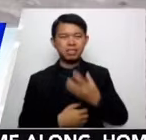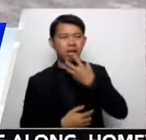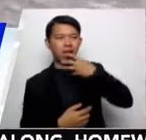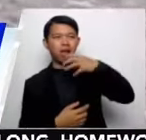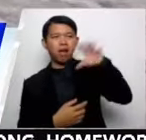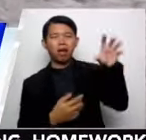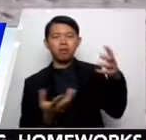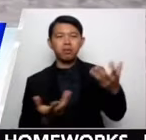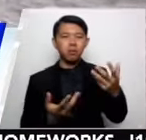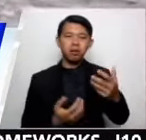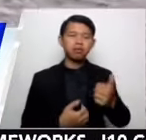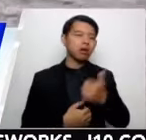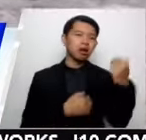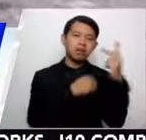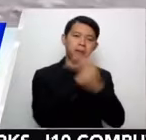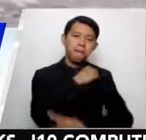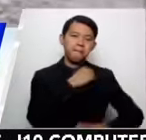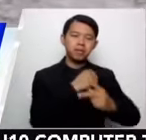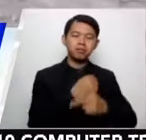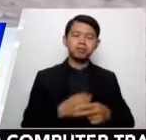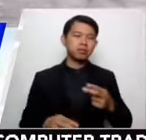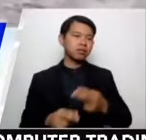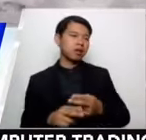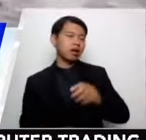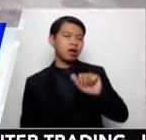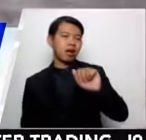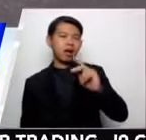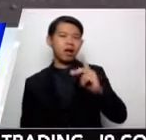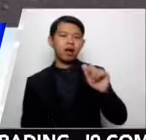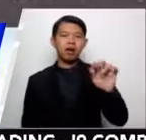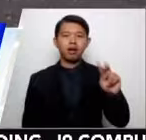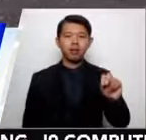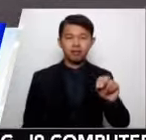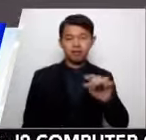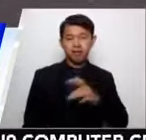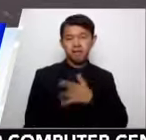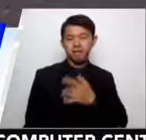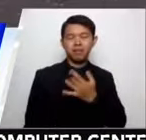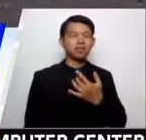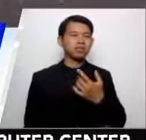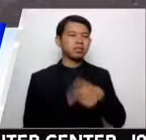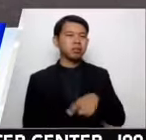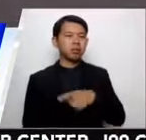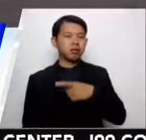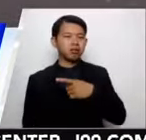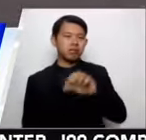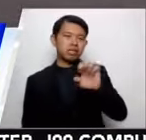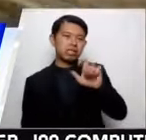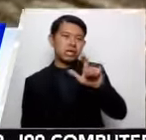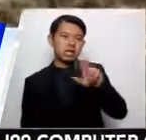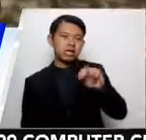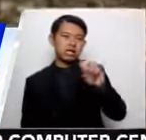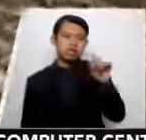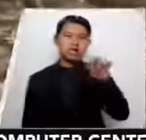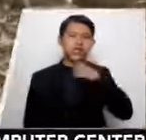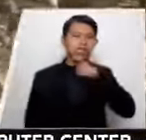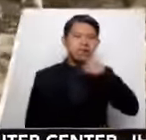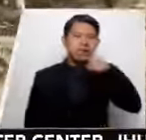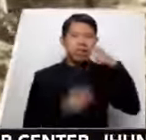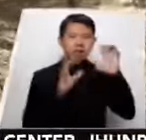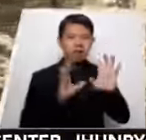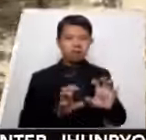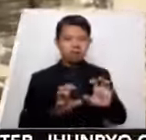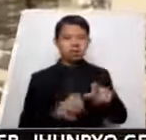sa Libacaw-Aklan na ramdam na ang epekto ng El Niño, unti-unting natutuyo ang Aklan River.